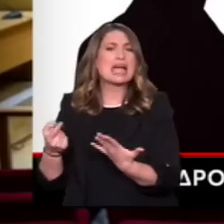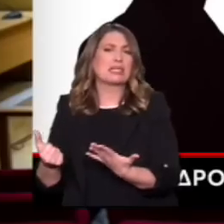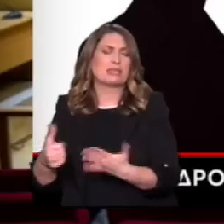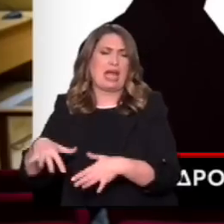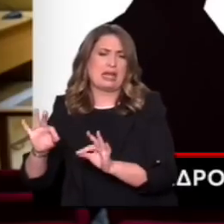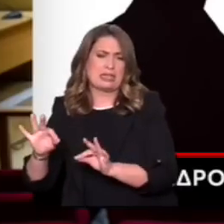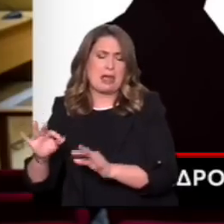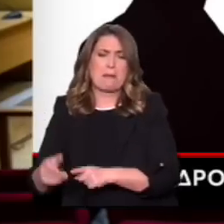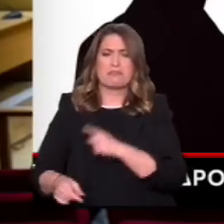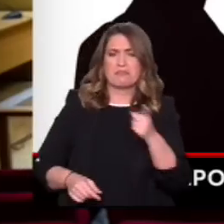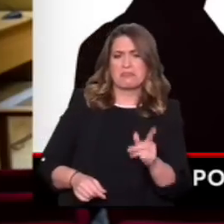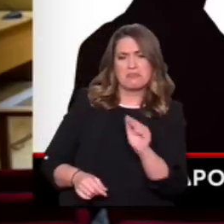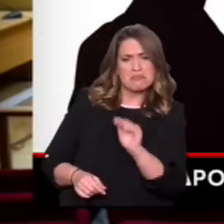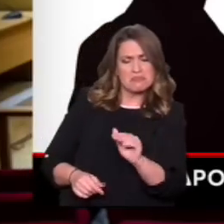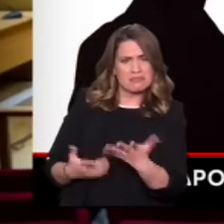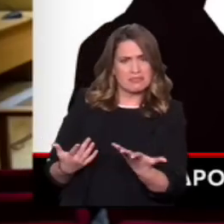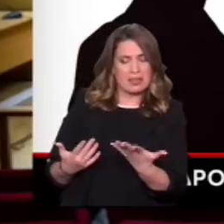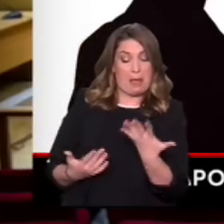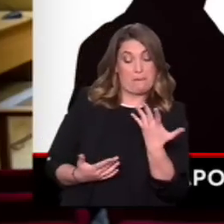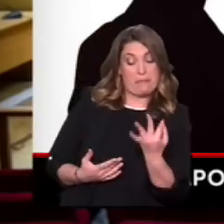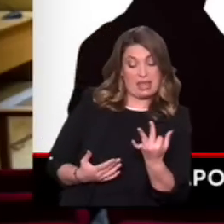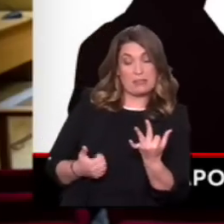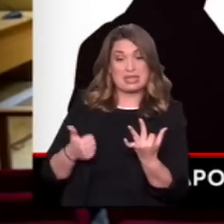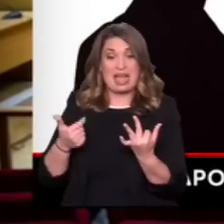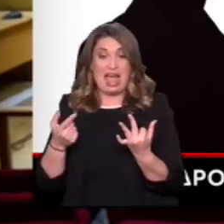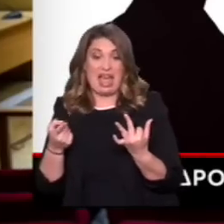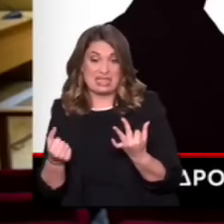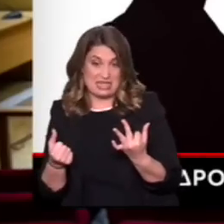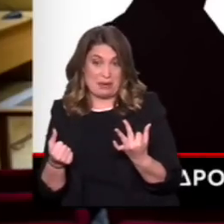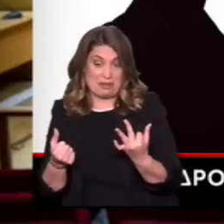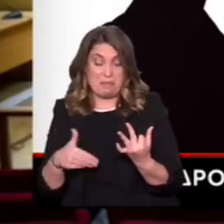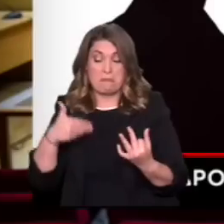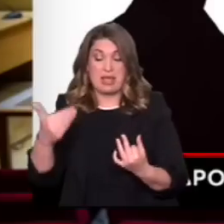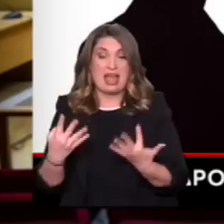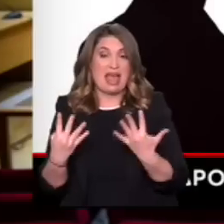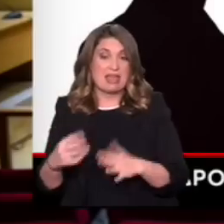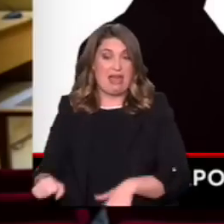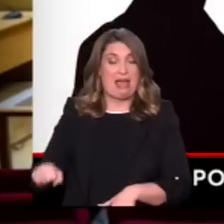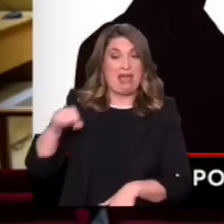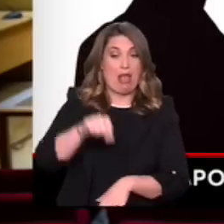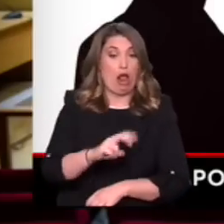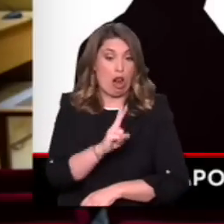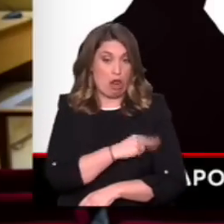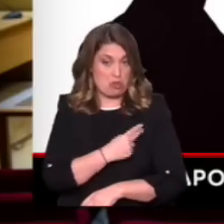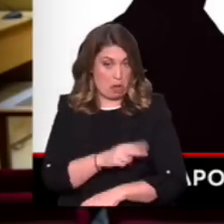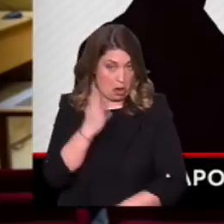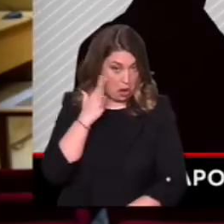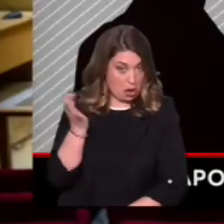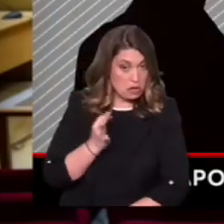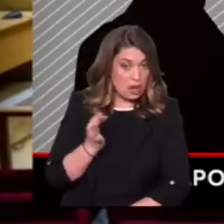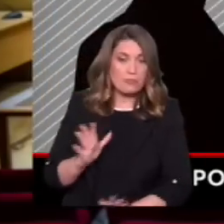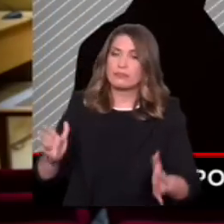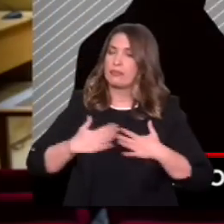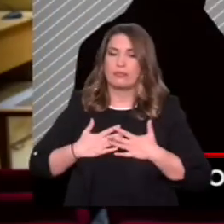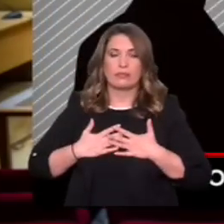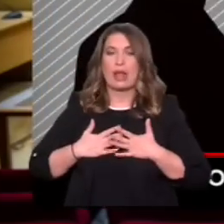Ο κύριος συνήγορος σας ρωτάει αν αυτή η απόσταση ανάμεσα στις 6.30 και στο χρόνο που έφερε το παιδί στο νοσοκομείο είναι λογική. Εγώ είχα